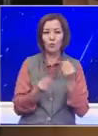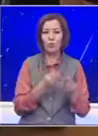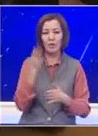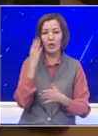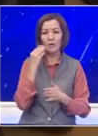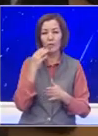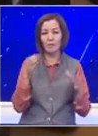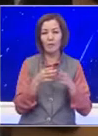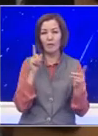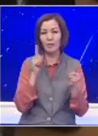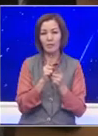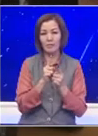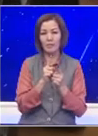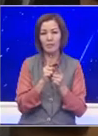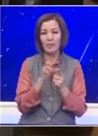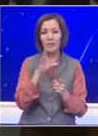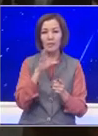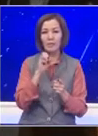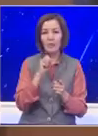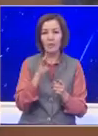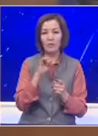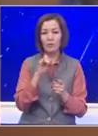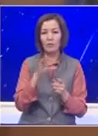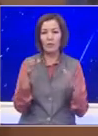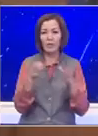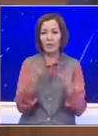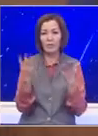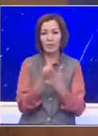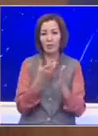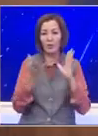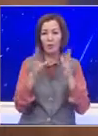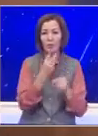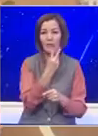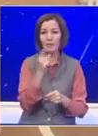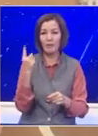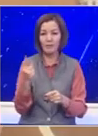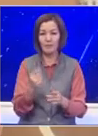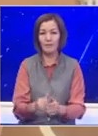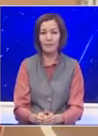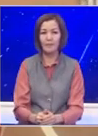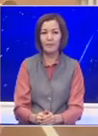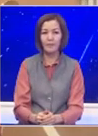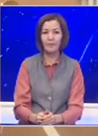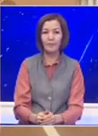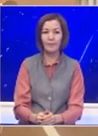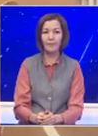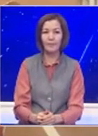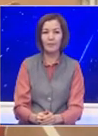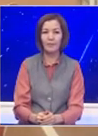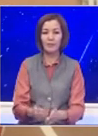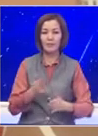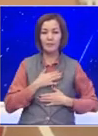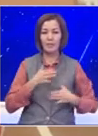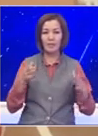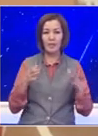шеберлік сынасты. Бұл додада да Сарыөзек ұжымы үздік шықты. Қорытынды есеп 2-1. Ереженің ішінде команданың